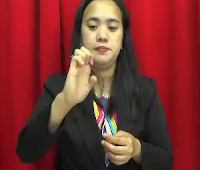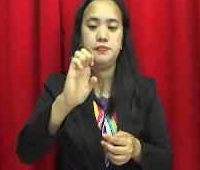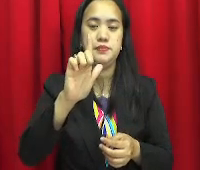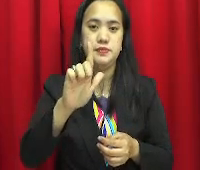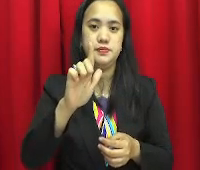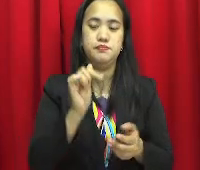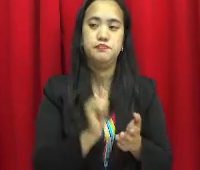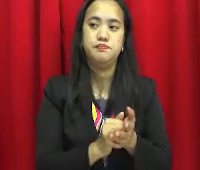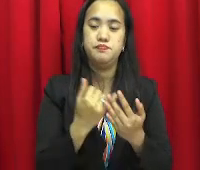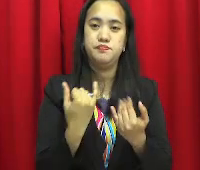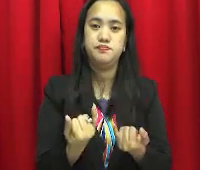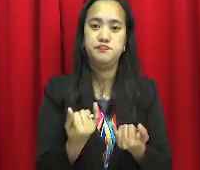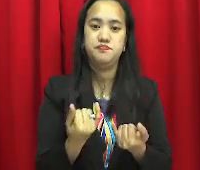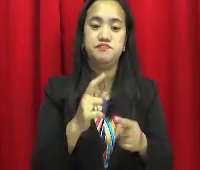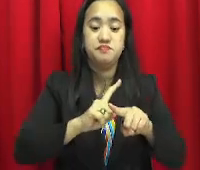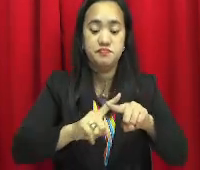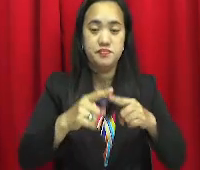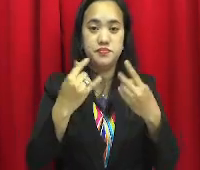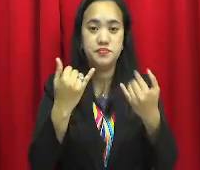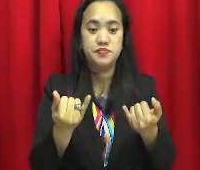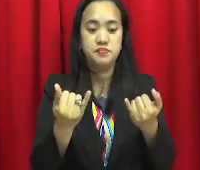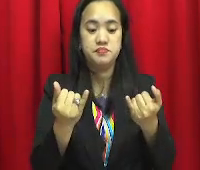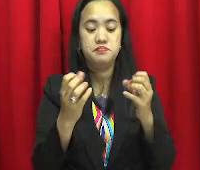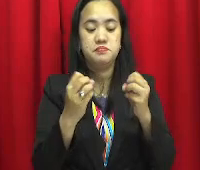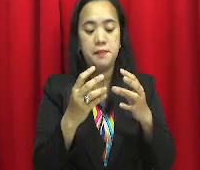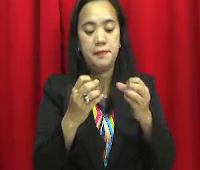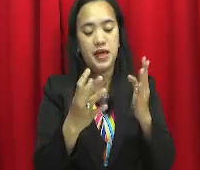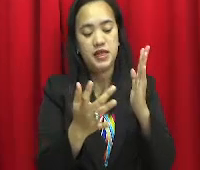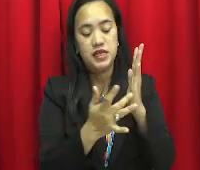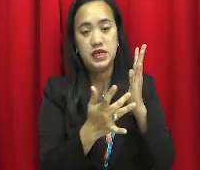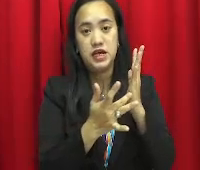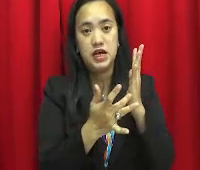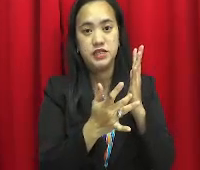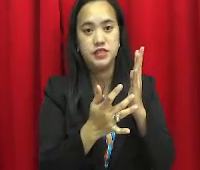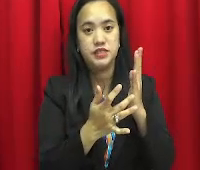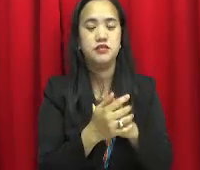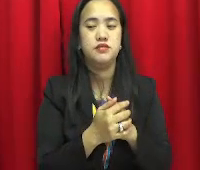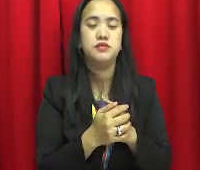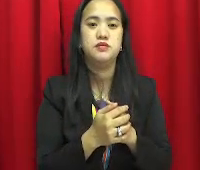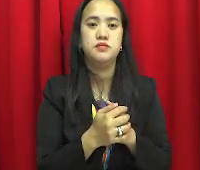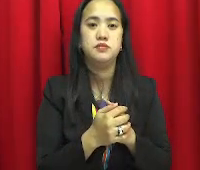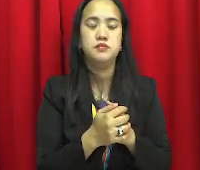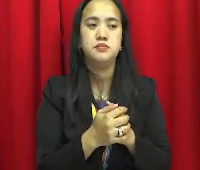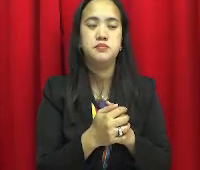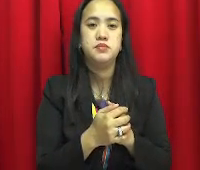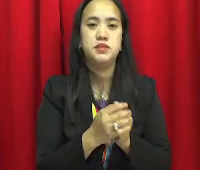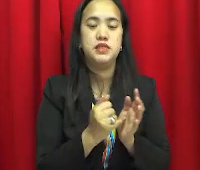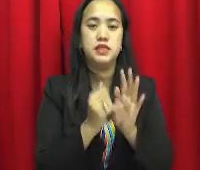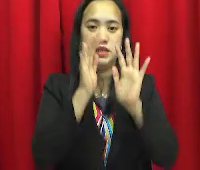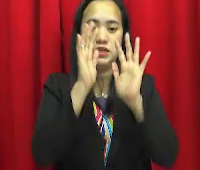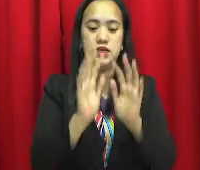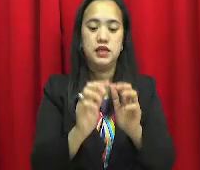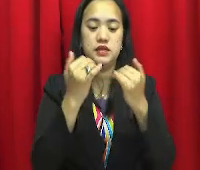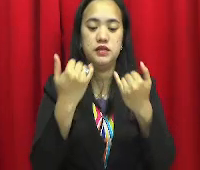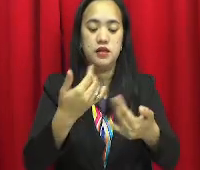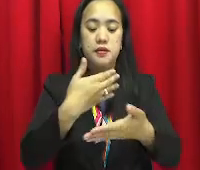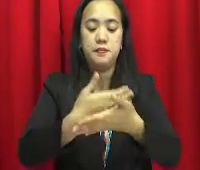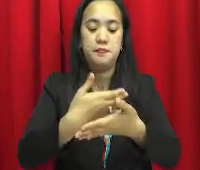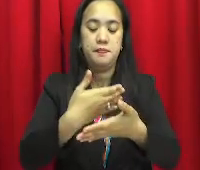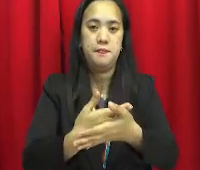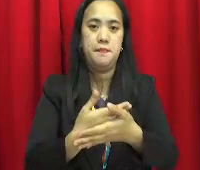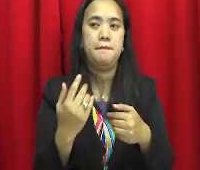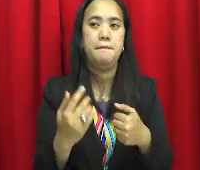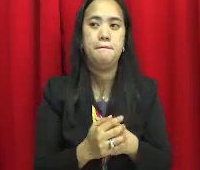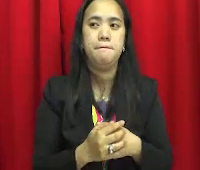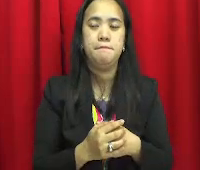uh-huh. Eh parang malapit lang talaga eh, no? At alam nyo, ito ang sinasabi ko eh. Alam nyo, hindi, pwedeng hindi mawala